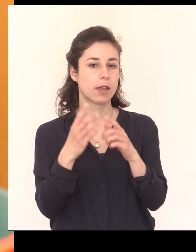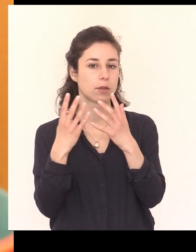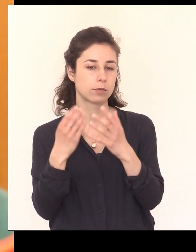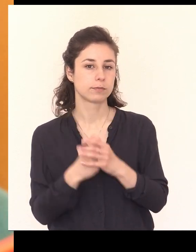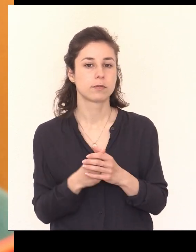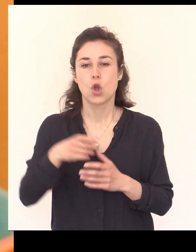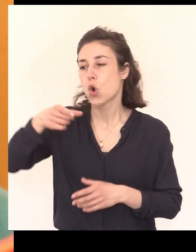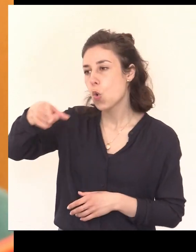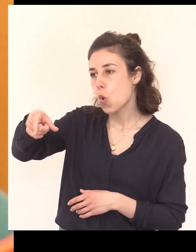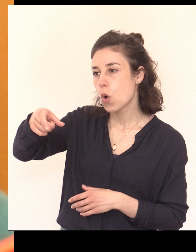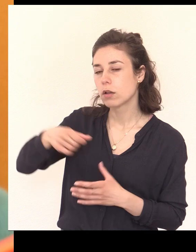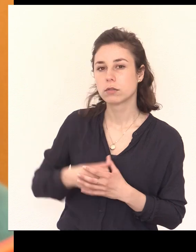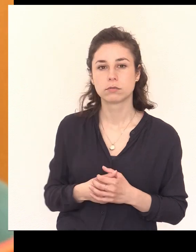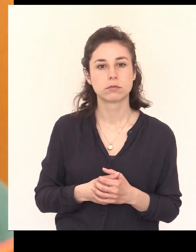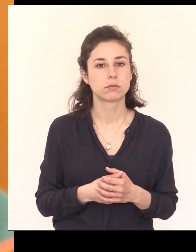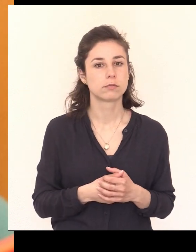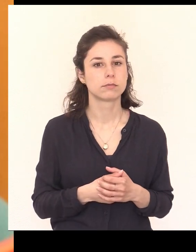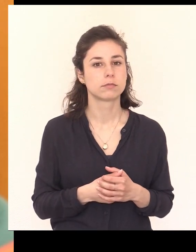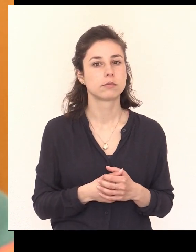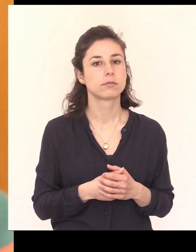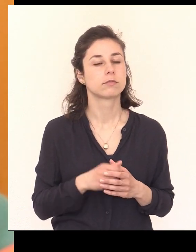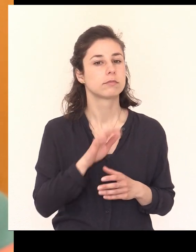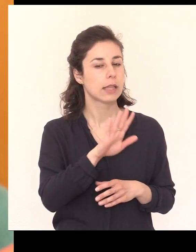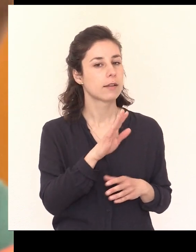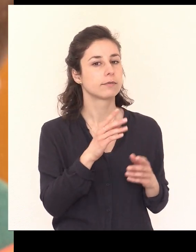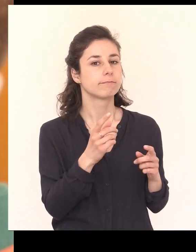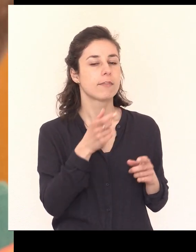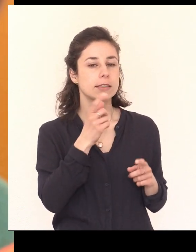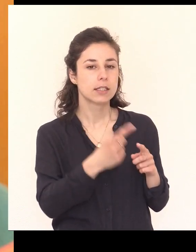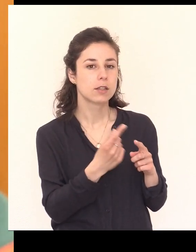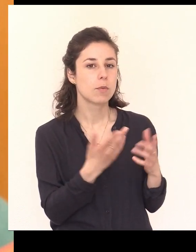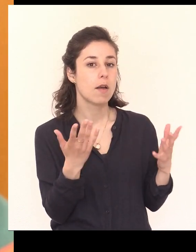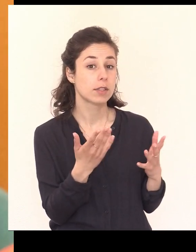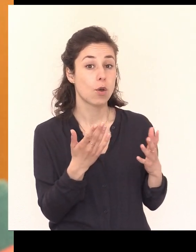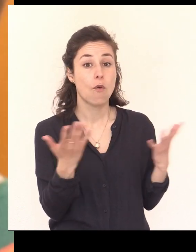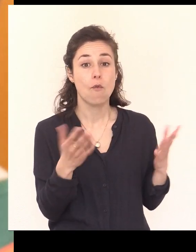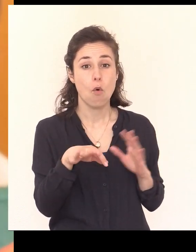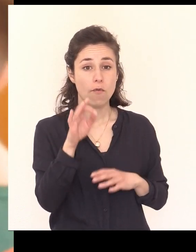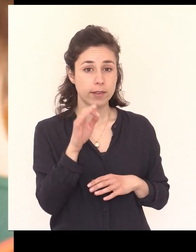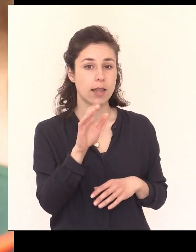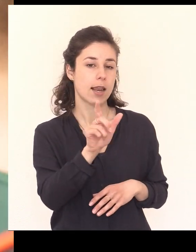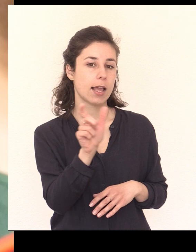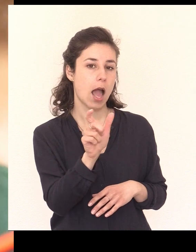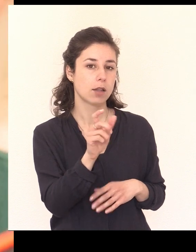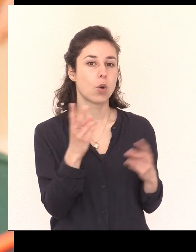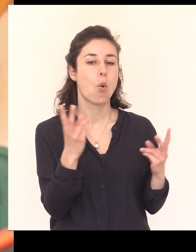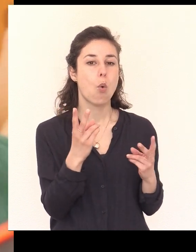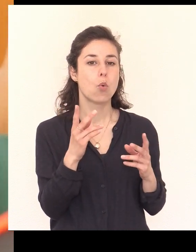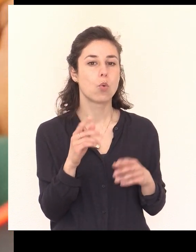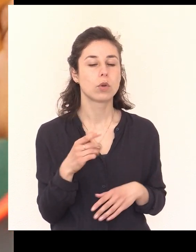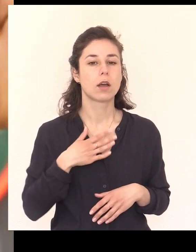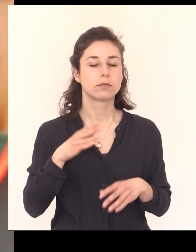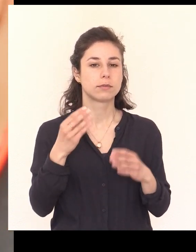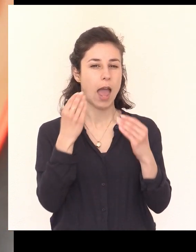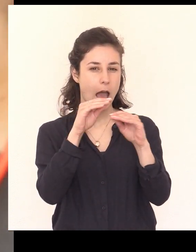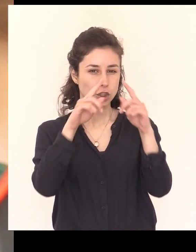Ziffern. Cool. Die Versichertennummer, um die es geht. Die Nummer finden Sie auf Ihrer Versichertenkarte oder oben rechts